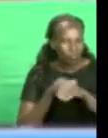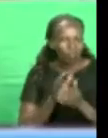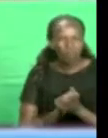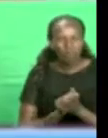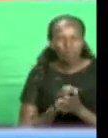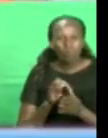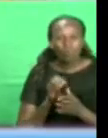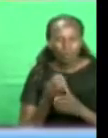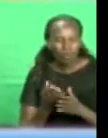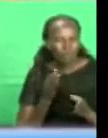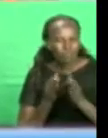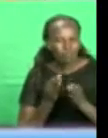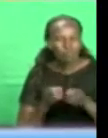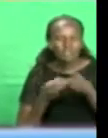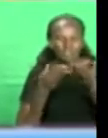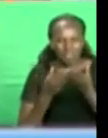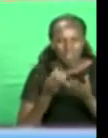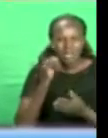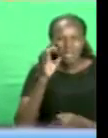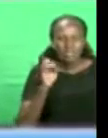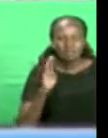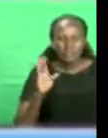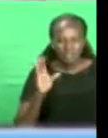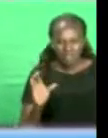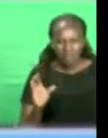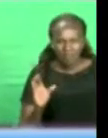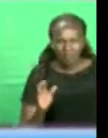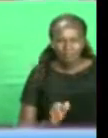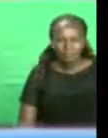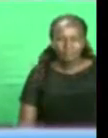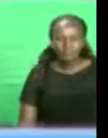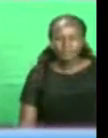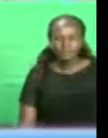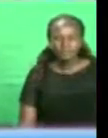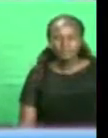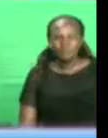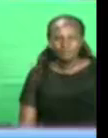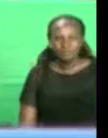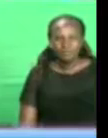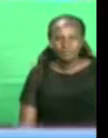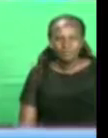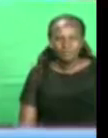kama Oparanya ataidhinishwa na IEBC. Nikiripotia